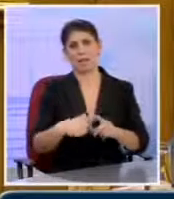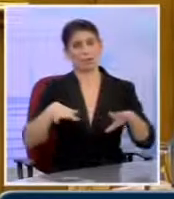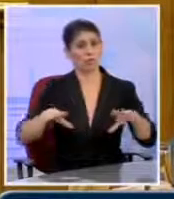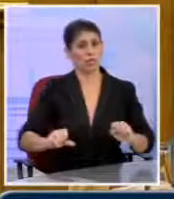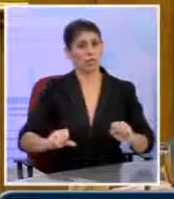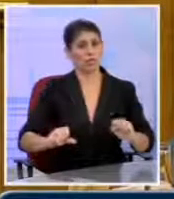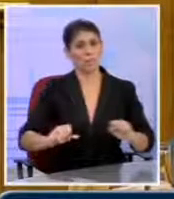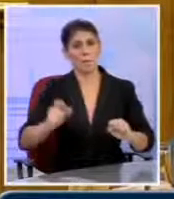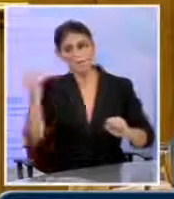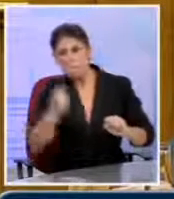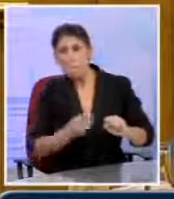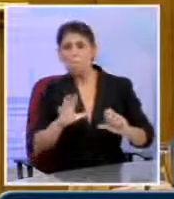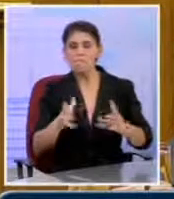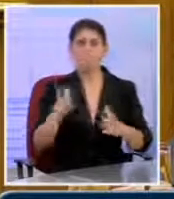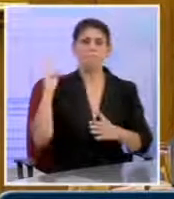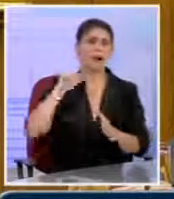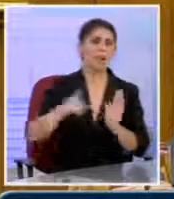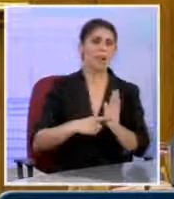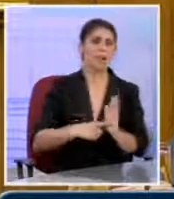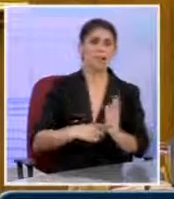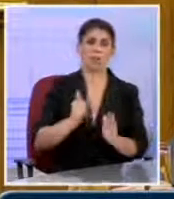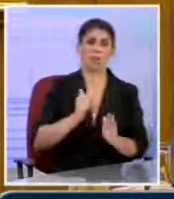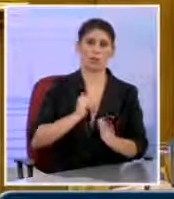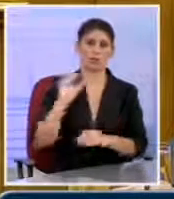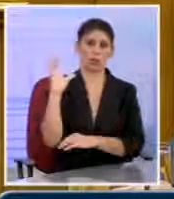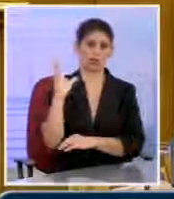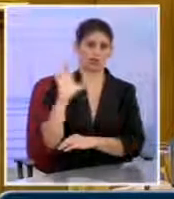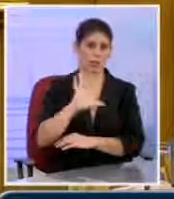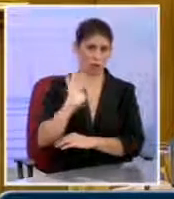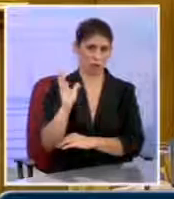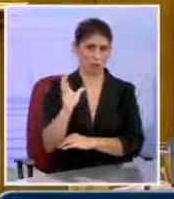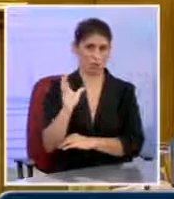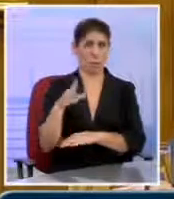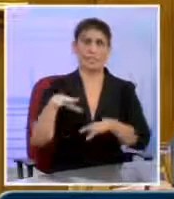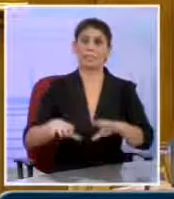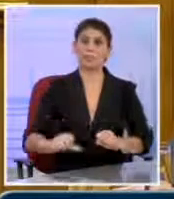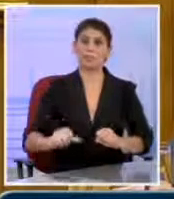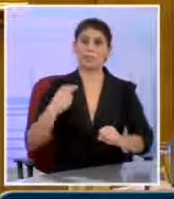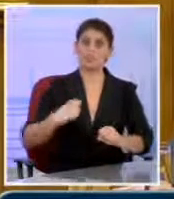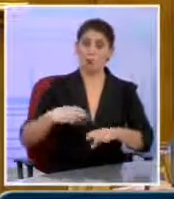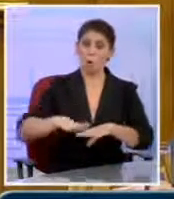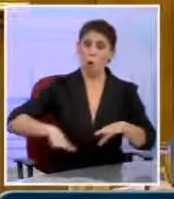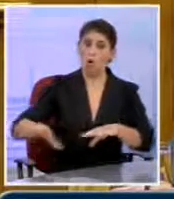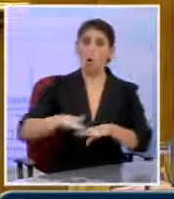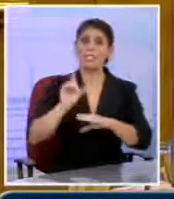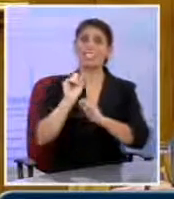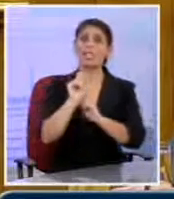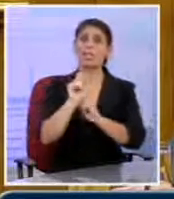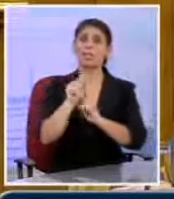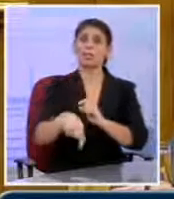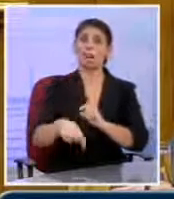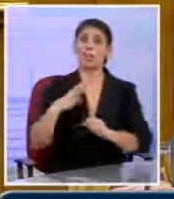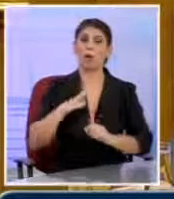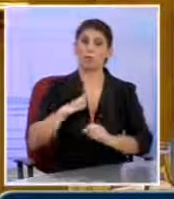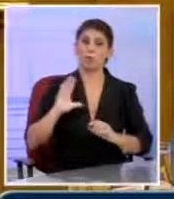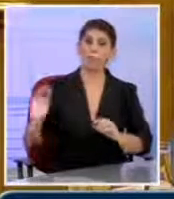καθεστώς ημιπαρανομίας των ιδιωτικών τηλεοπτικών σταθμών και της κατάληψης δημοσίων χώρων και δημοσίων συχνοτήτων από ανθρώπους